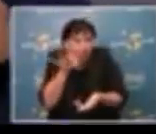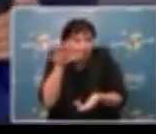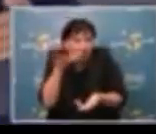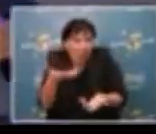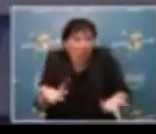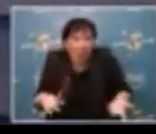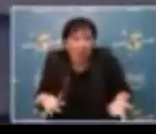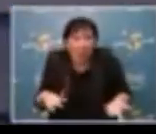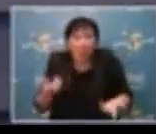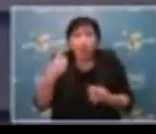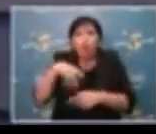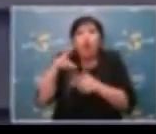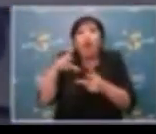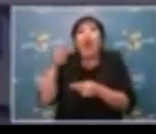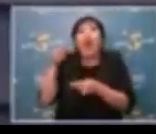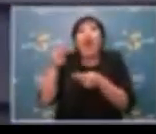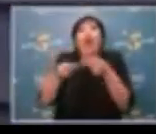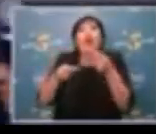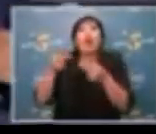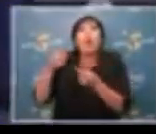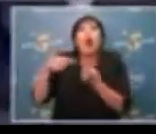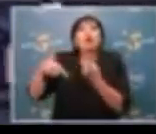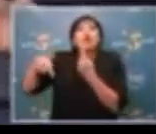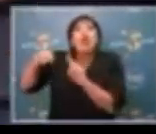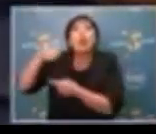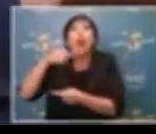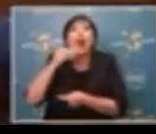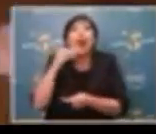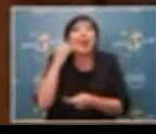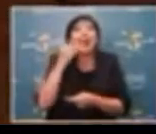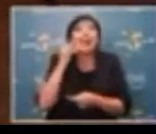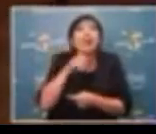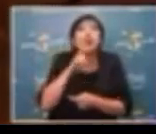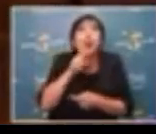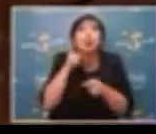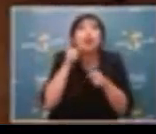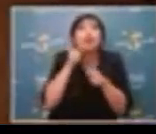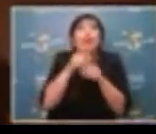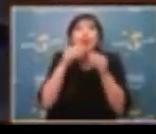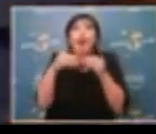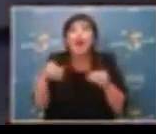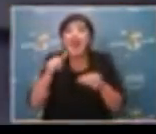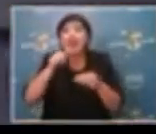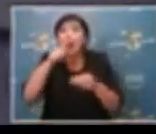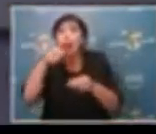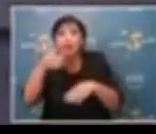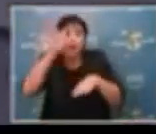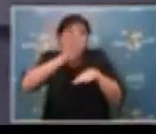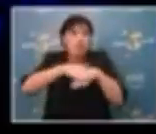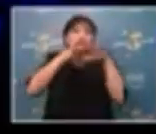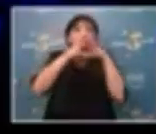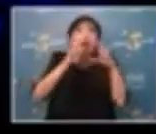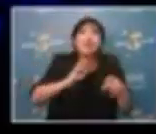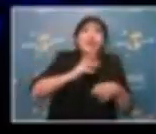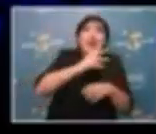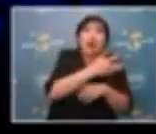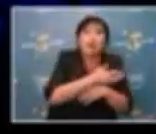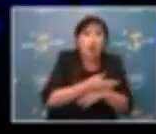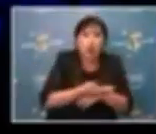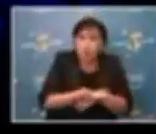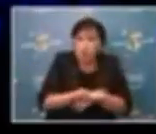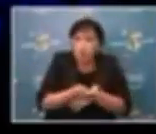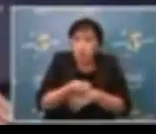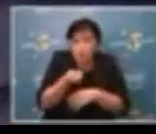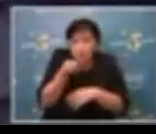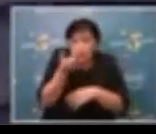di l'economia circolare, il rifiuto deve essere la materia prima di un'altra azienda, ce ne sono pochissime che fanno